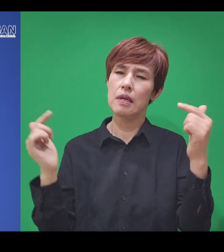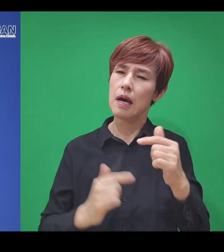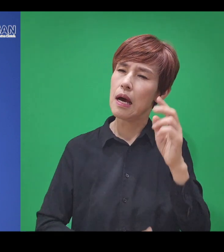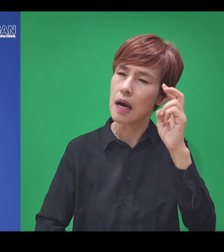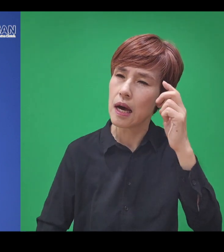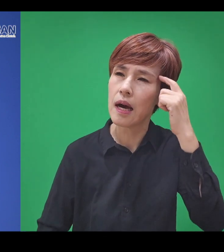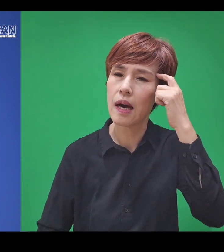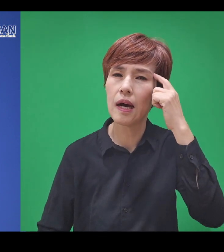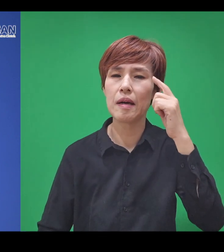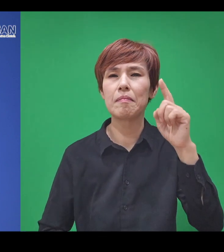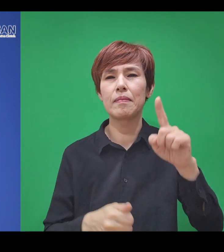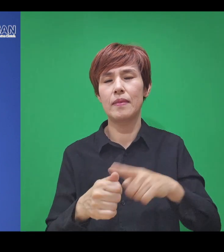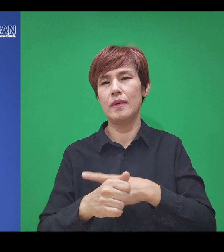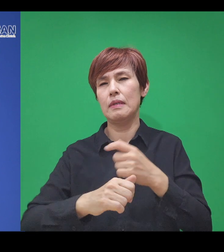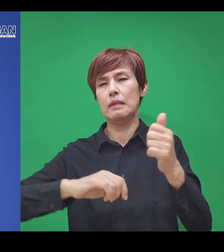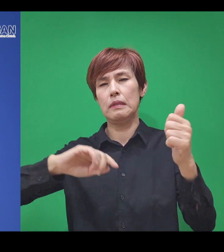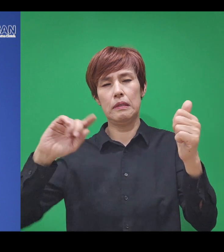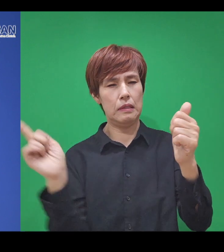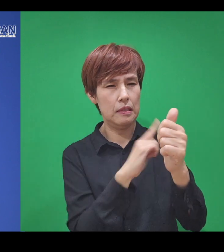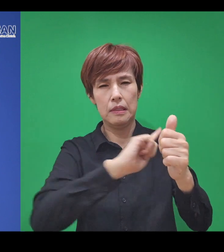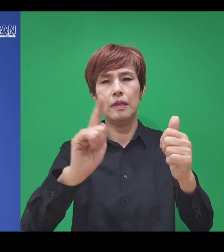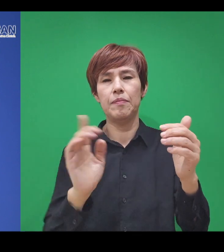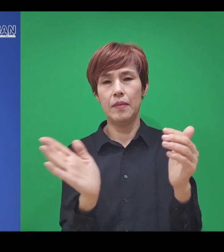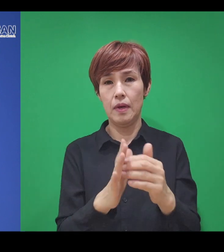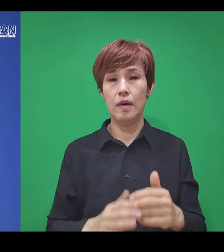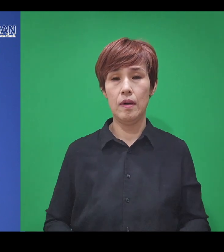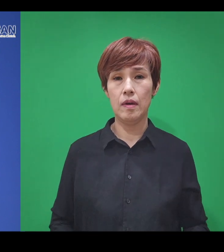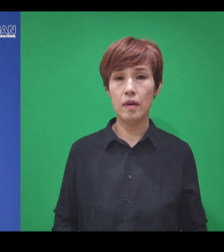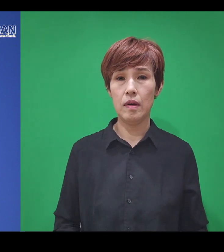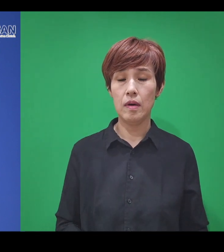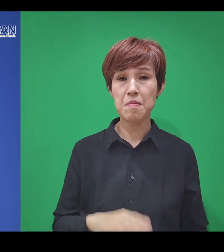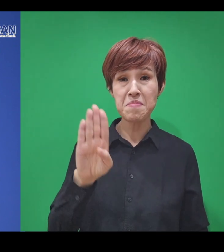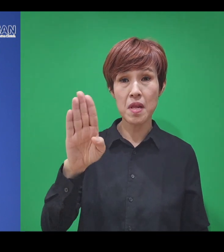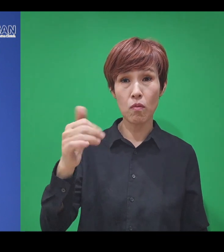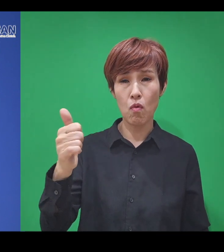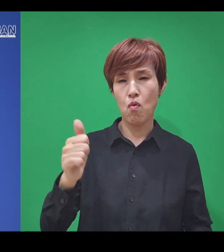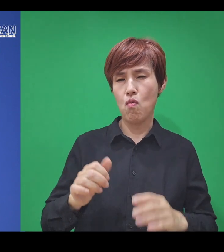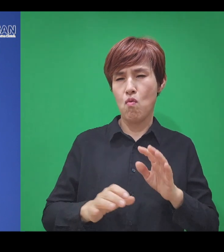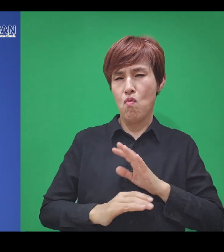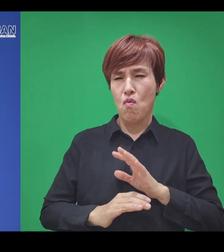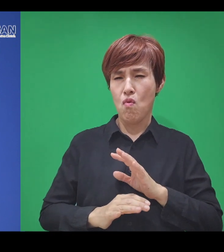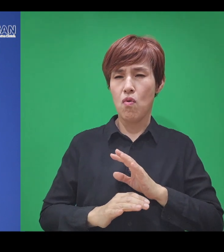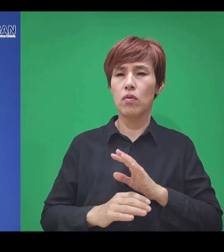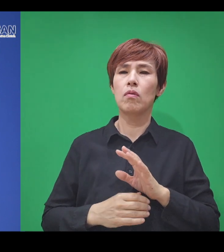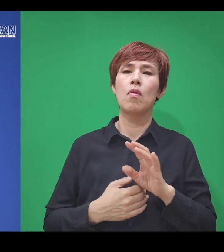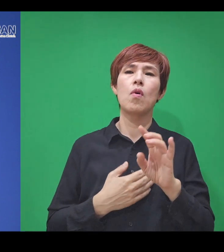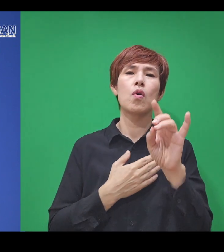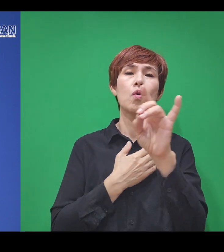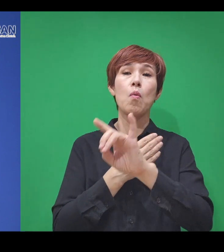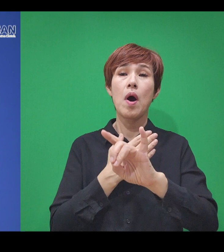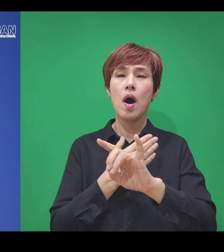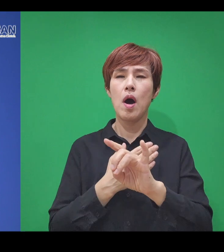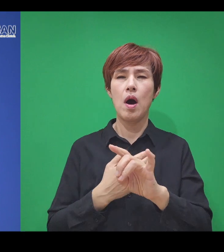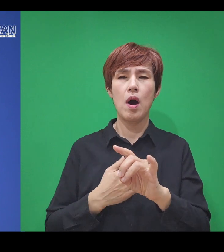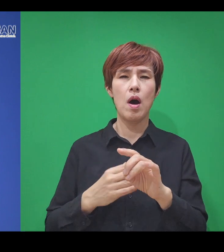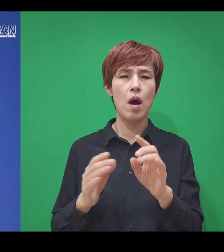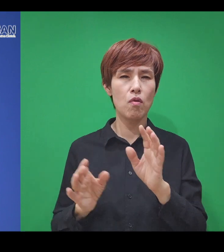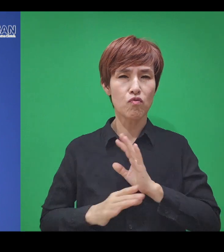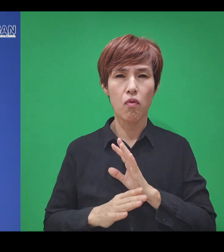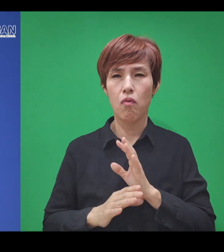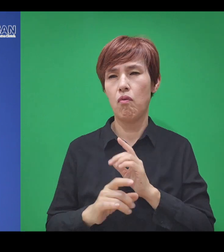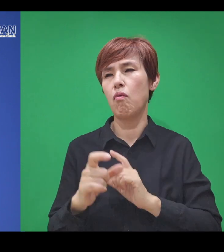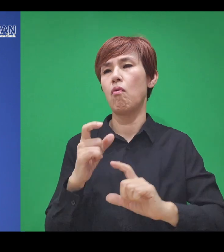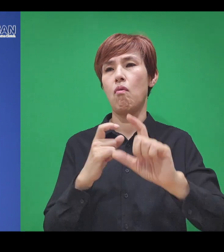교활함에 두려움이 더해집니다. 이거 굉장히 심각한 상황이죠. 교활한 사람이